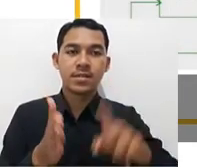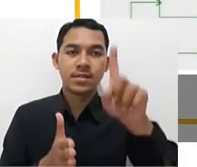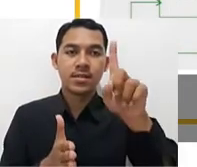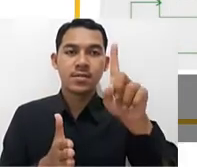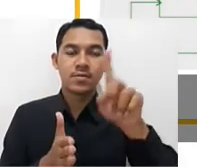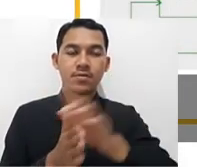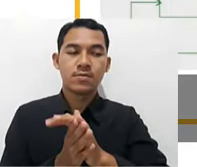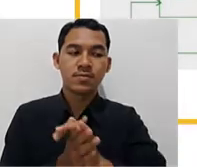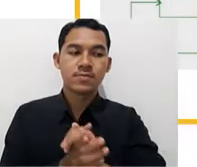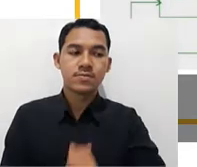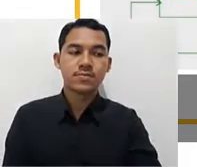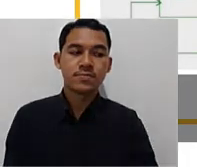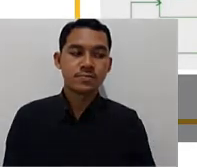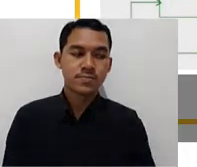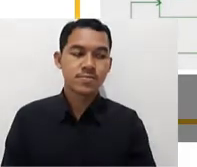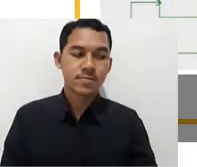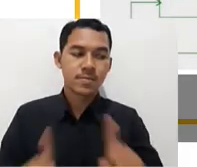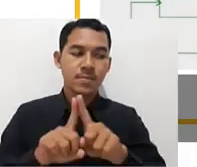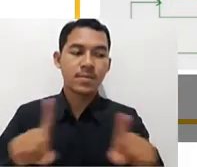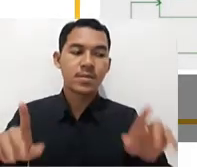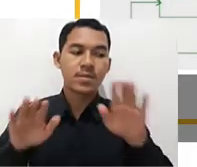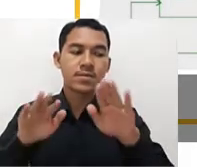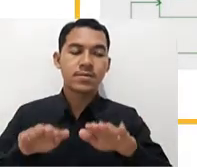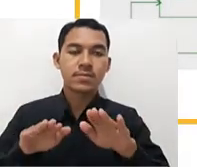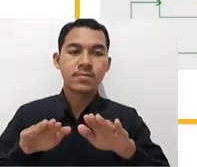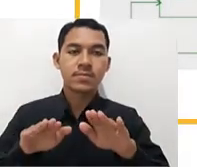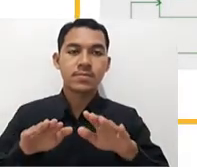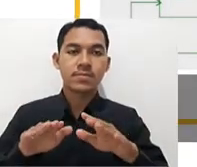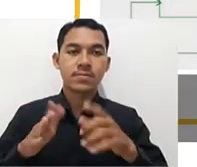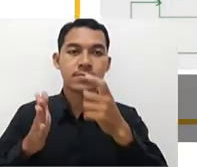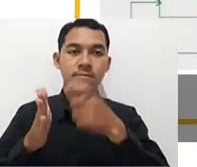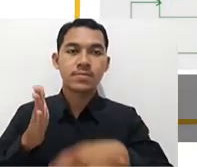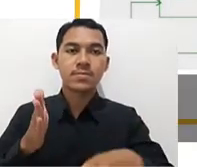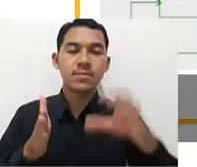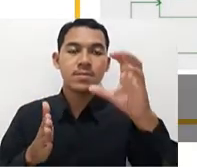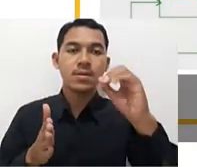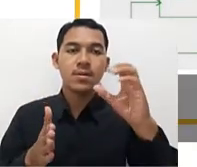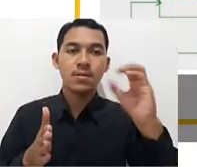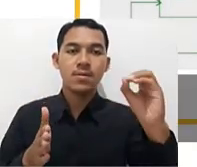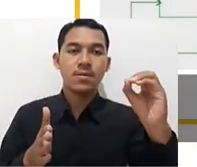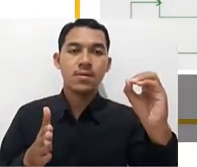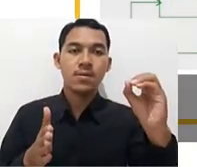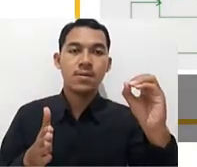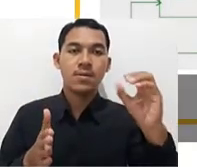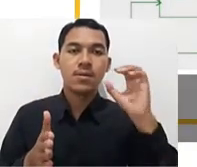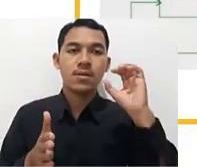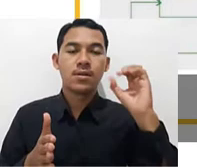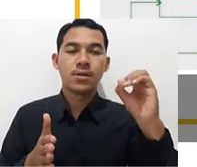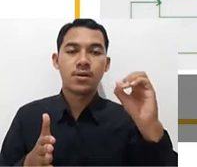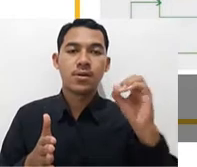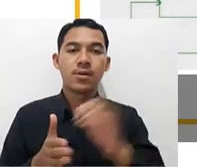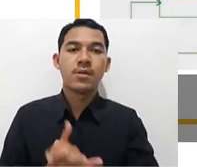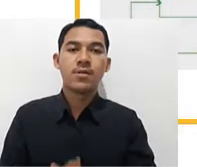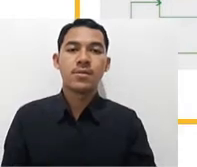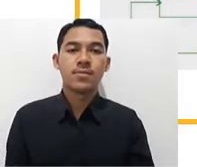1, ya kan? Nah, tapi nanti di sini nilainya ntar dia 0, 0, 0.